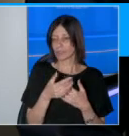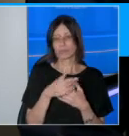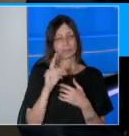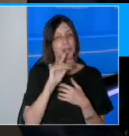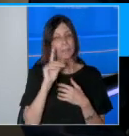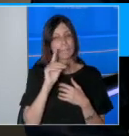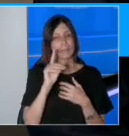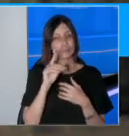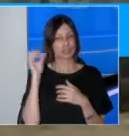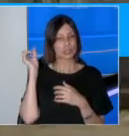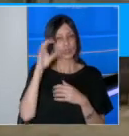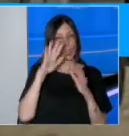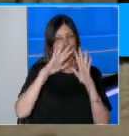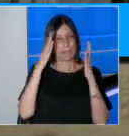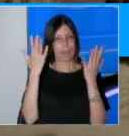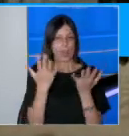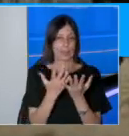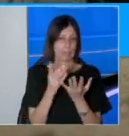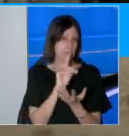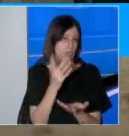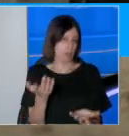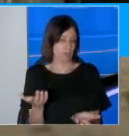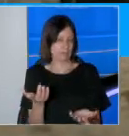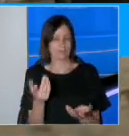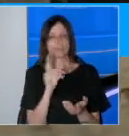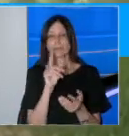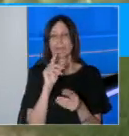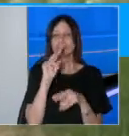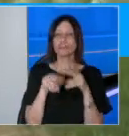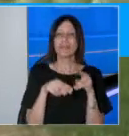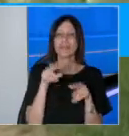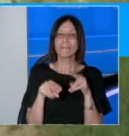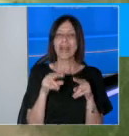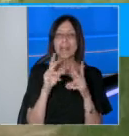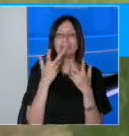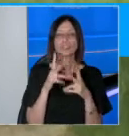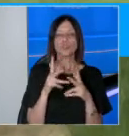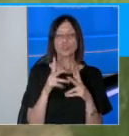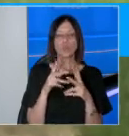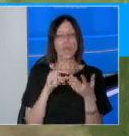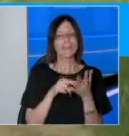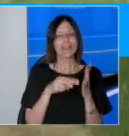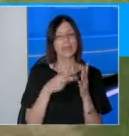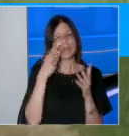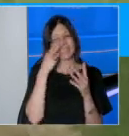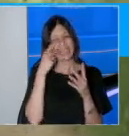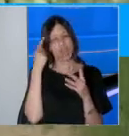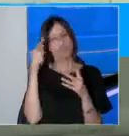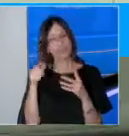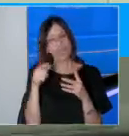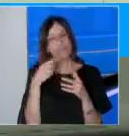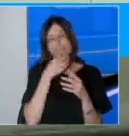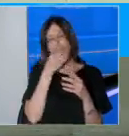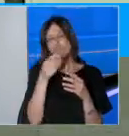מי שמפריח את הבלון, אני חושב, לא? ומי שמטפל, אתה יודע, בצורה מדינית, כי אני מנסה לחשוב איתך ולשאול אותך